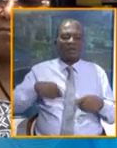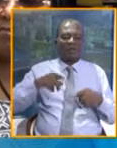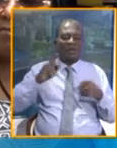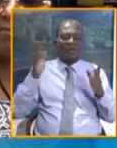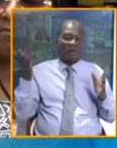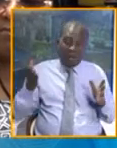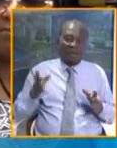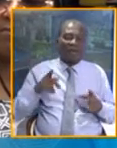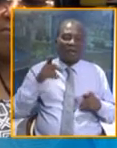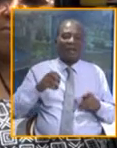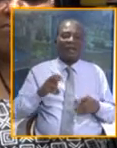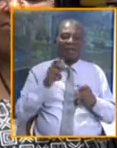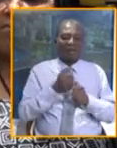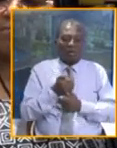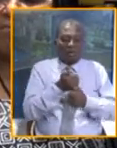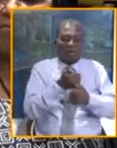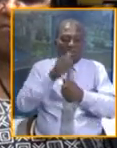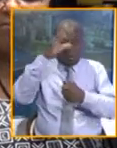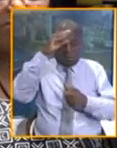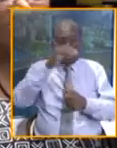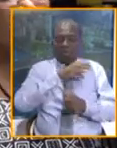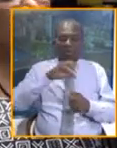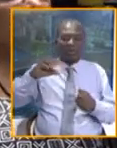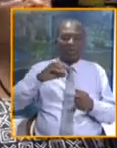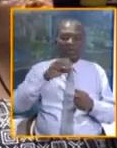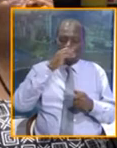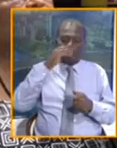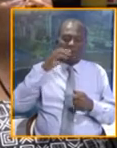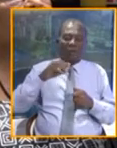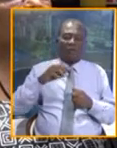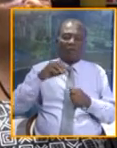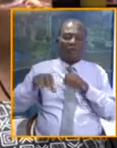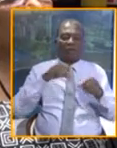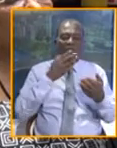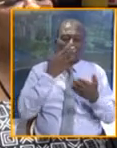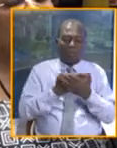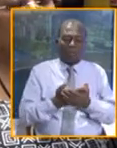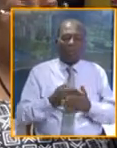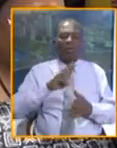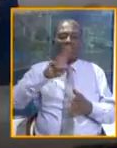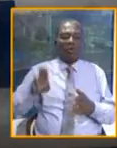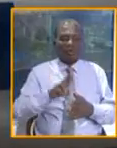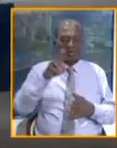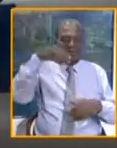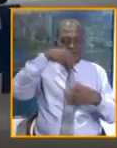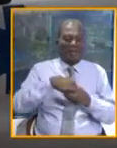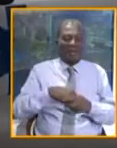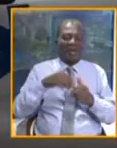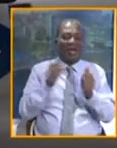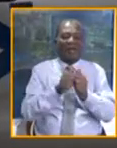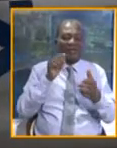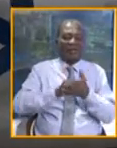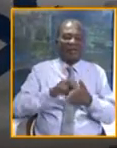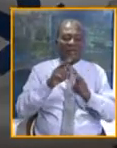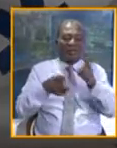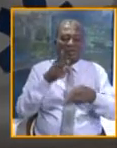dont le rayon d'action s'étend au-delà de Korogo, parce que c'est la seule compagnie militaire des sapeurs-pompiers dans le Nord. Vous